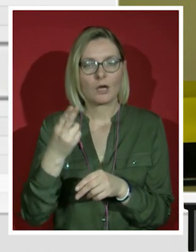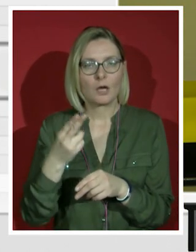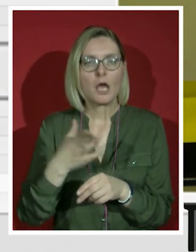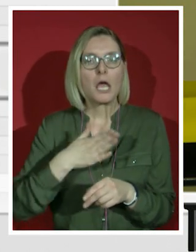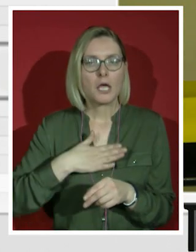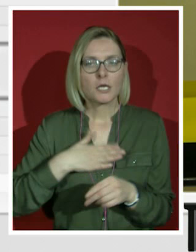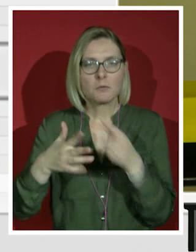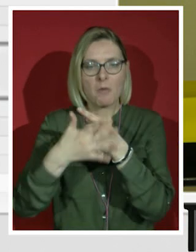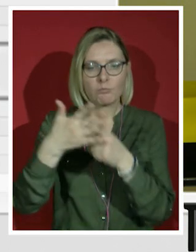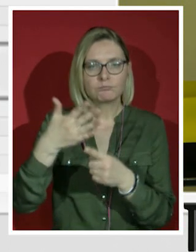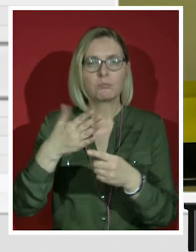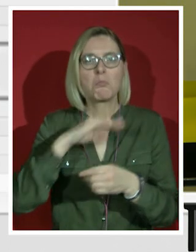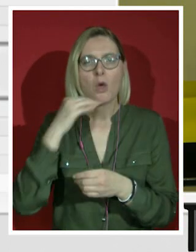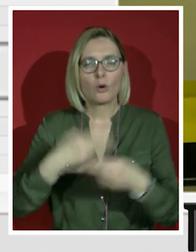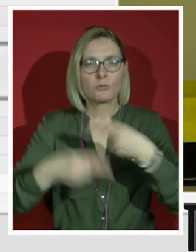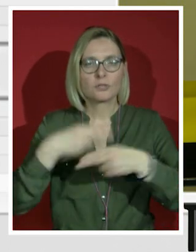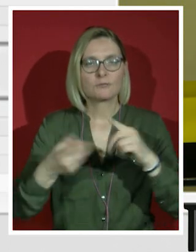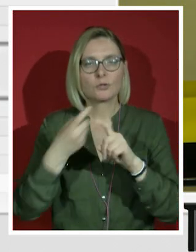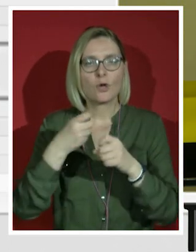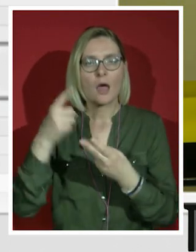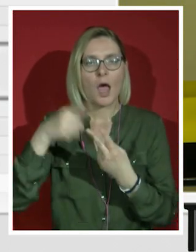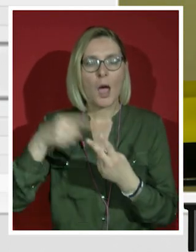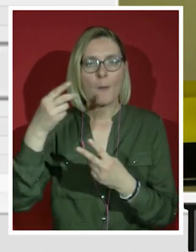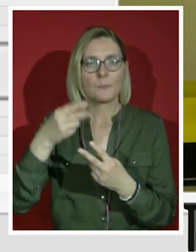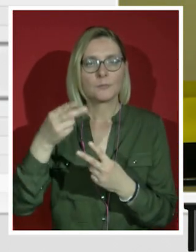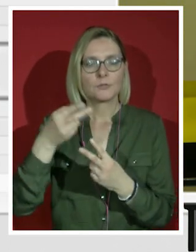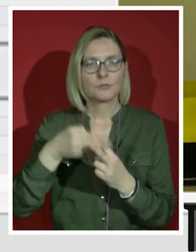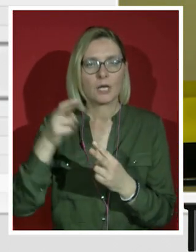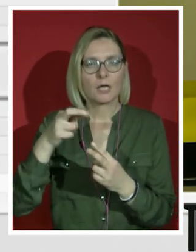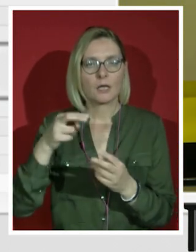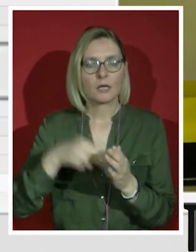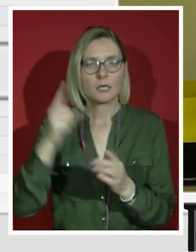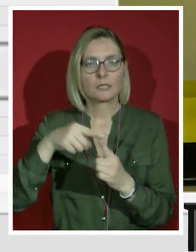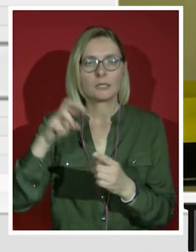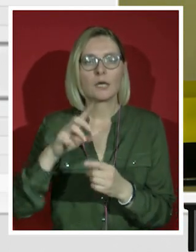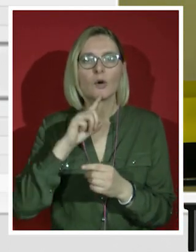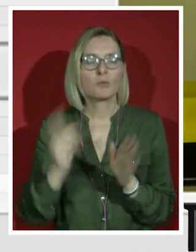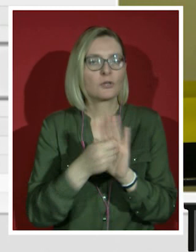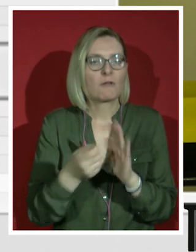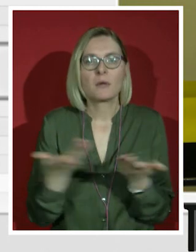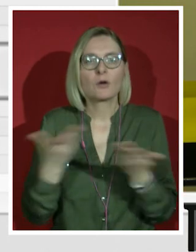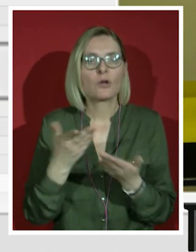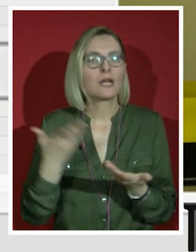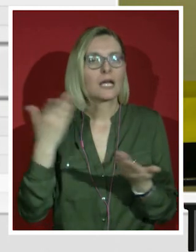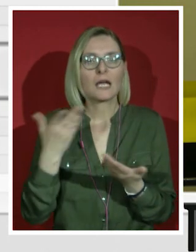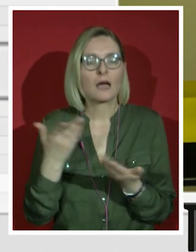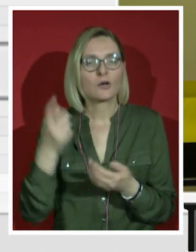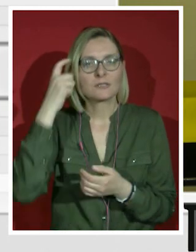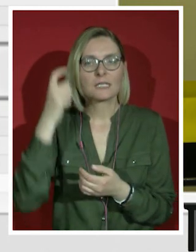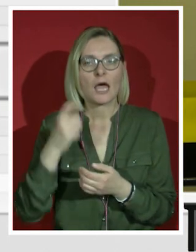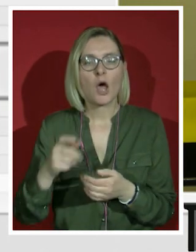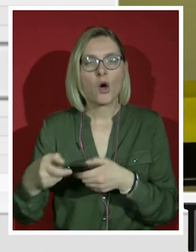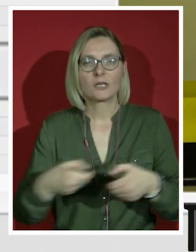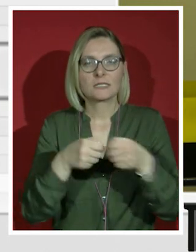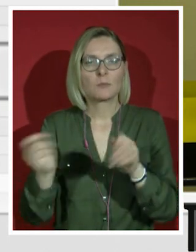имаме многу производи од пчелната кошничка, кои ги пласираме, кои како се снаваѓа, искрено, бидејќи организиран откуп за